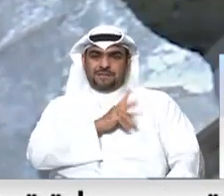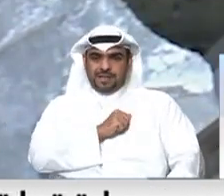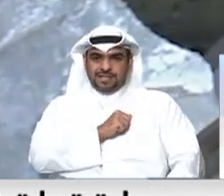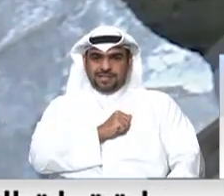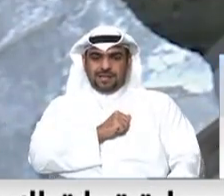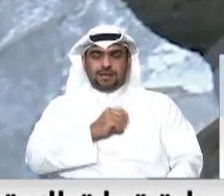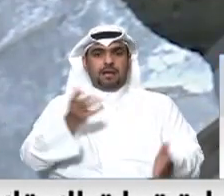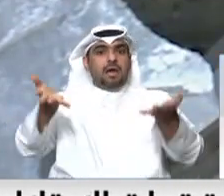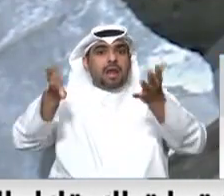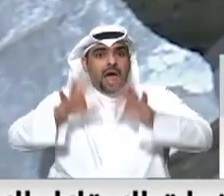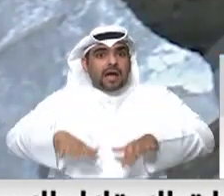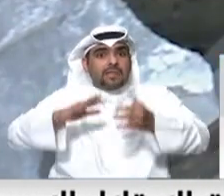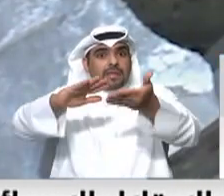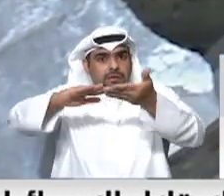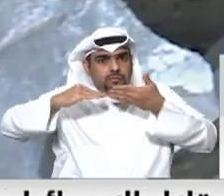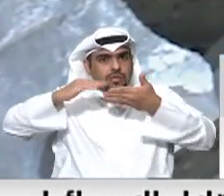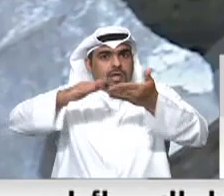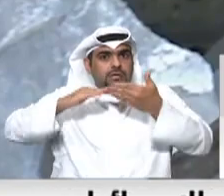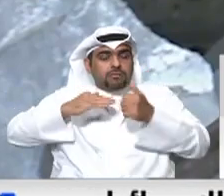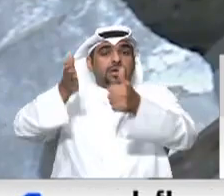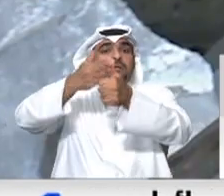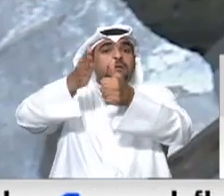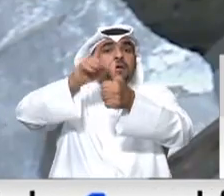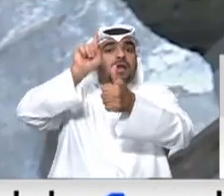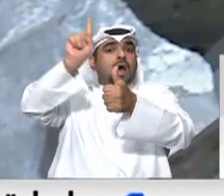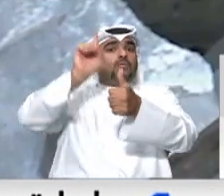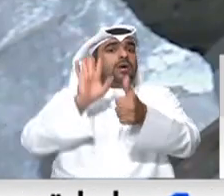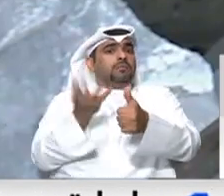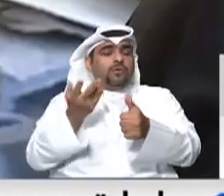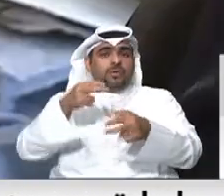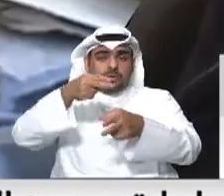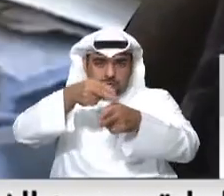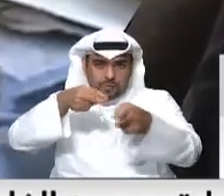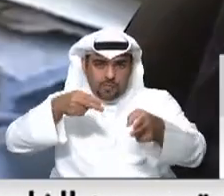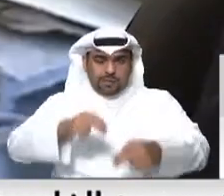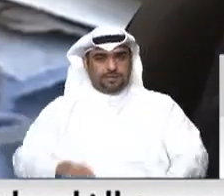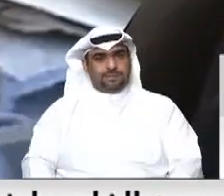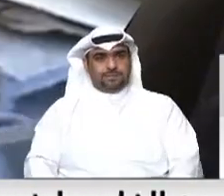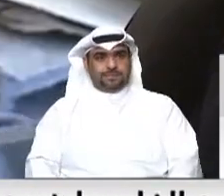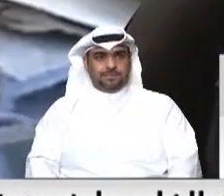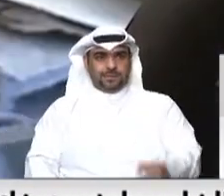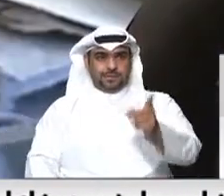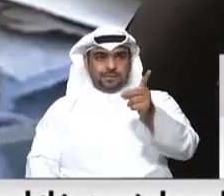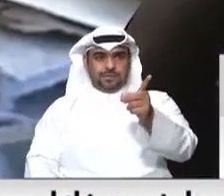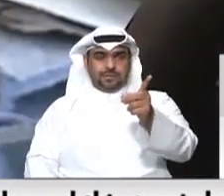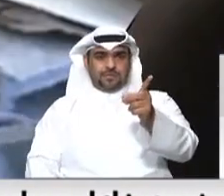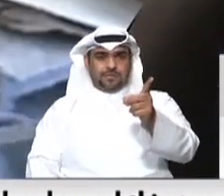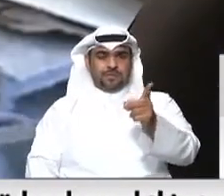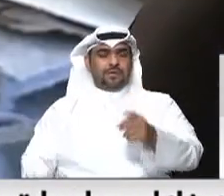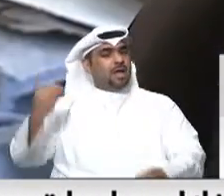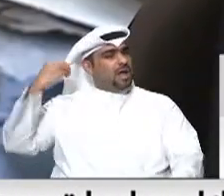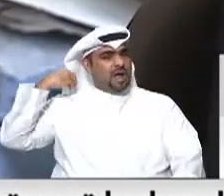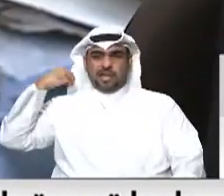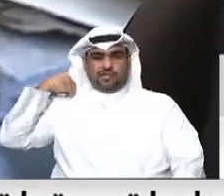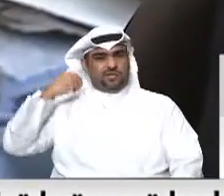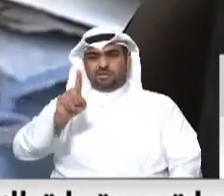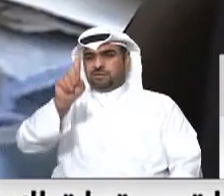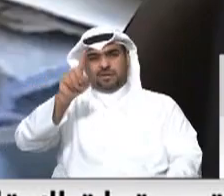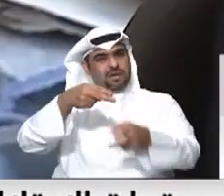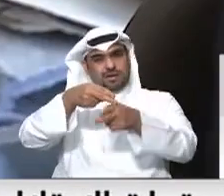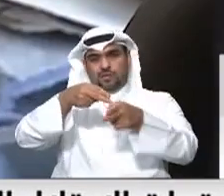دولة هي اللي بتهتم في شؤون شعب فلسطين وقضية فلسطين. يخلف عليهم دولة الكويت اللي بتساعدنا أكثر شيء،